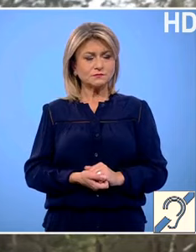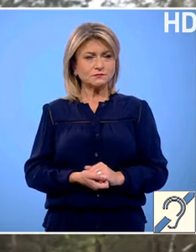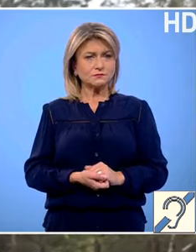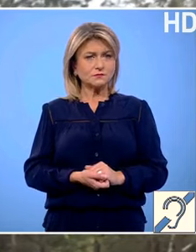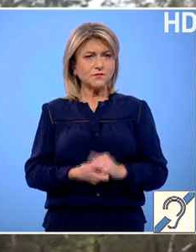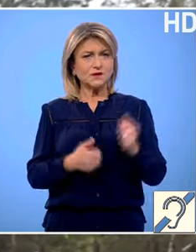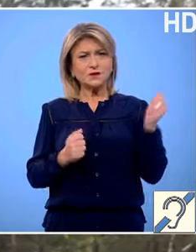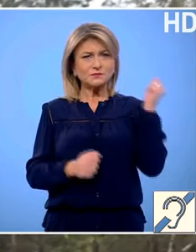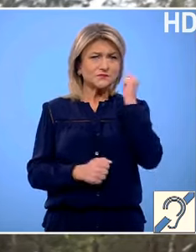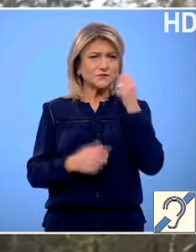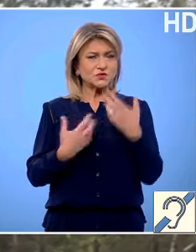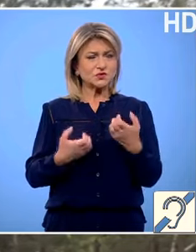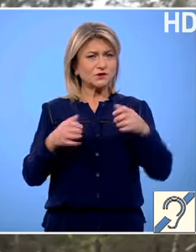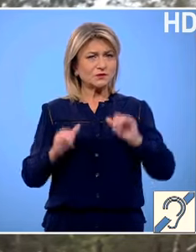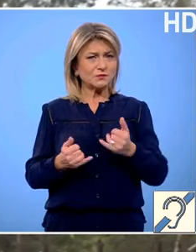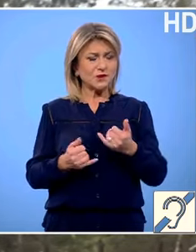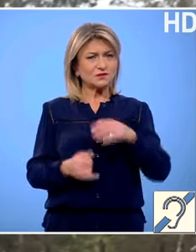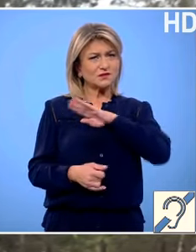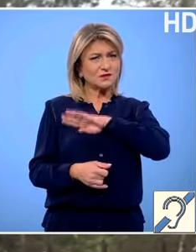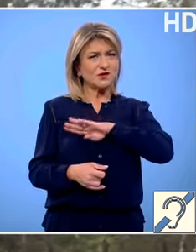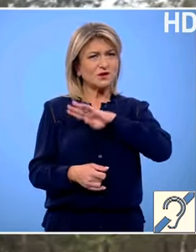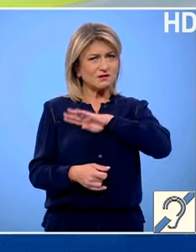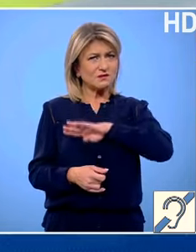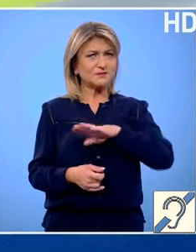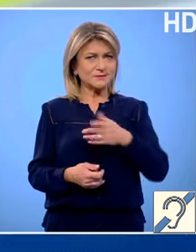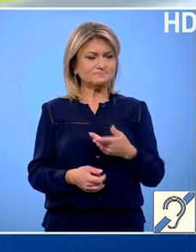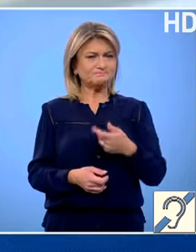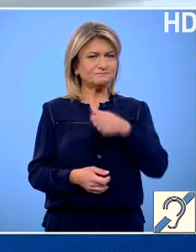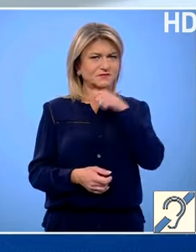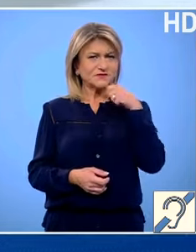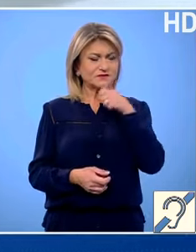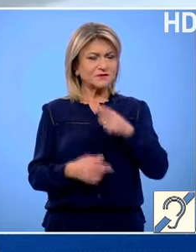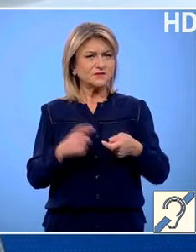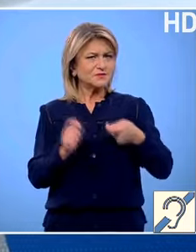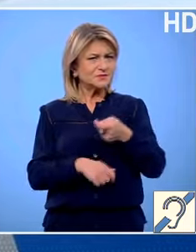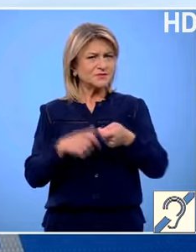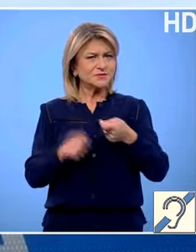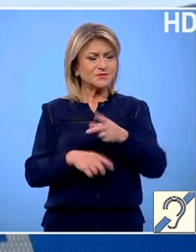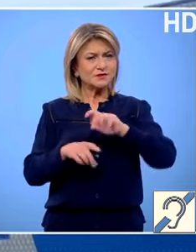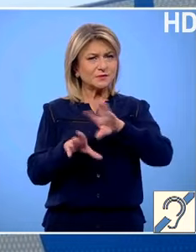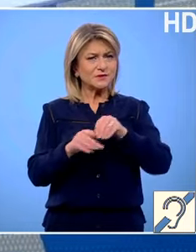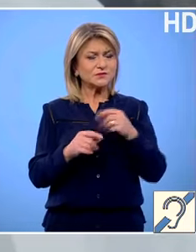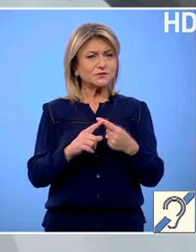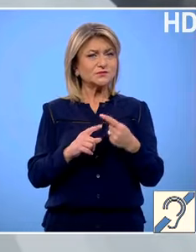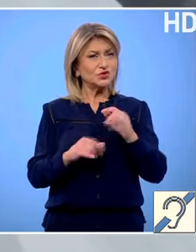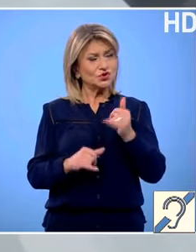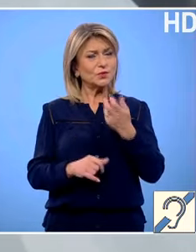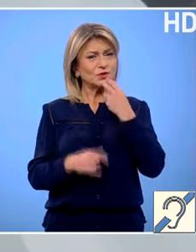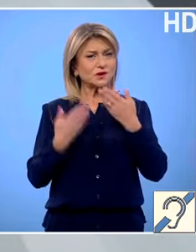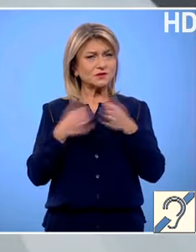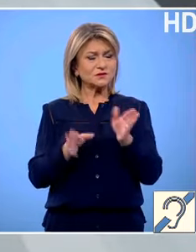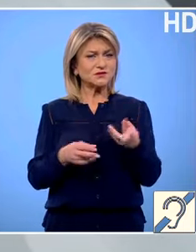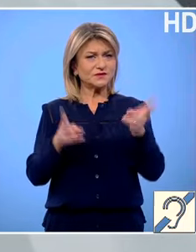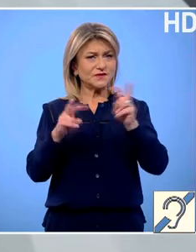regretă cele întâmplate. Toleranța la violență este zero. În urma reclamațiilor făcute de părinți și polițiștii au deschis o